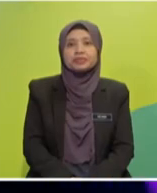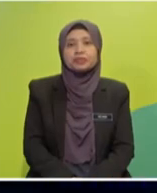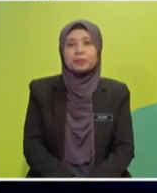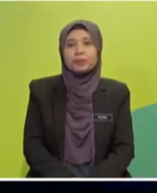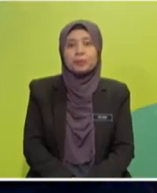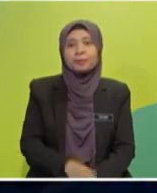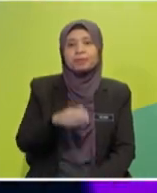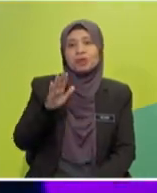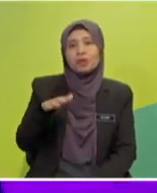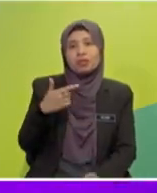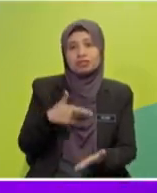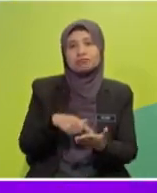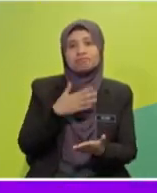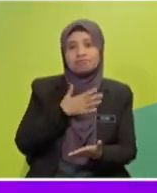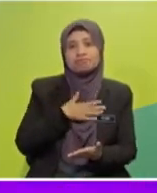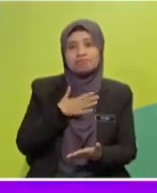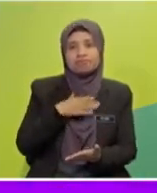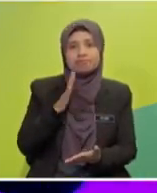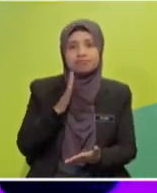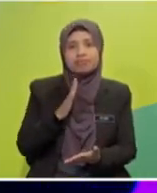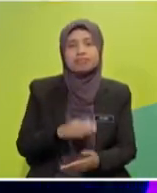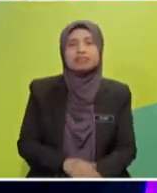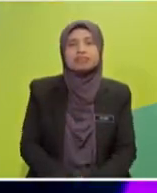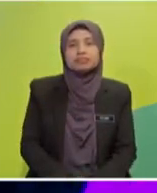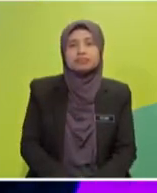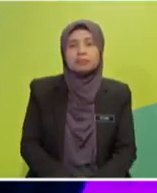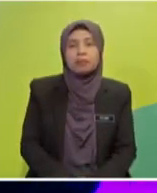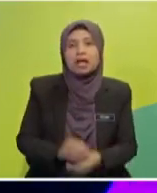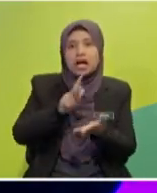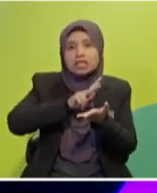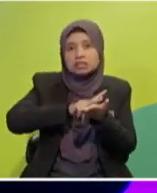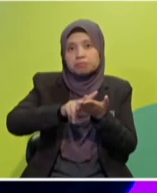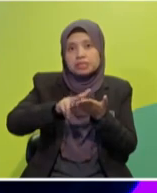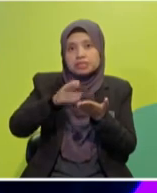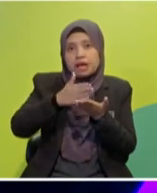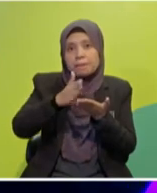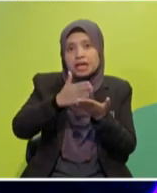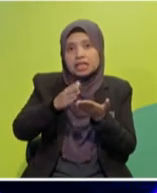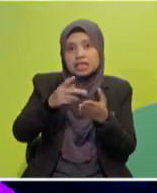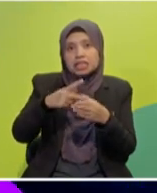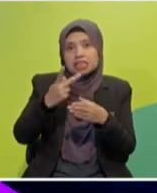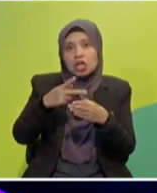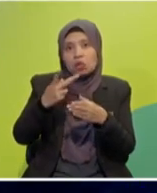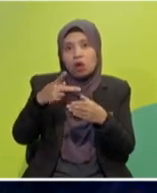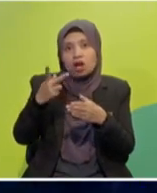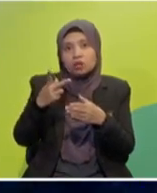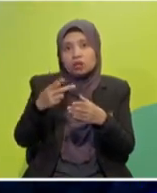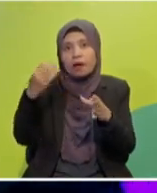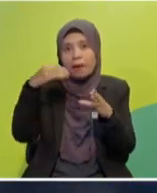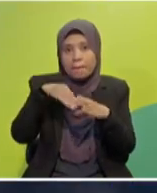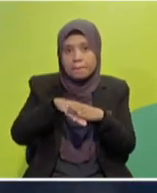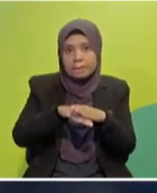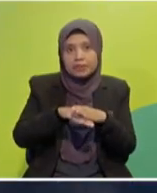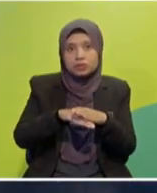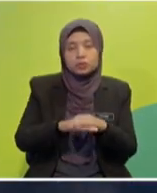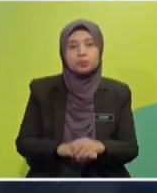Bukan. Belum siap lagi. Belum siap lagi. Belum. Okey, buka. Buka dan kemaskan ini. Bahagian yang terkeluar ni masuk ke dalam. Masuk ke dalam